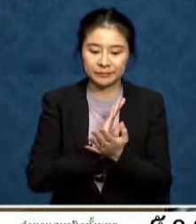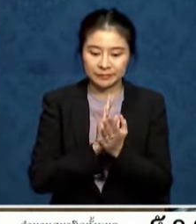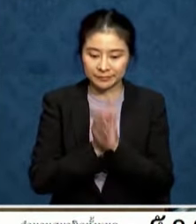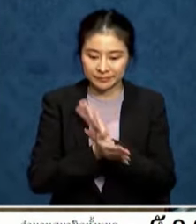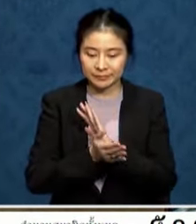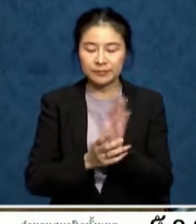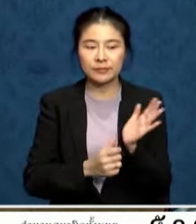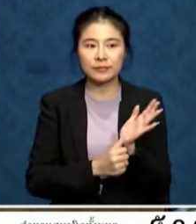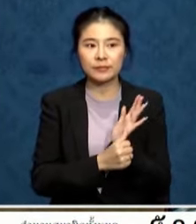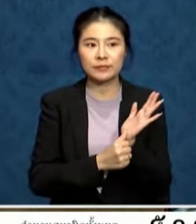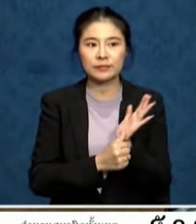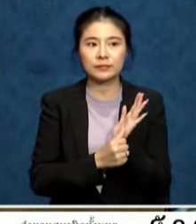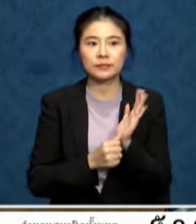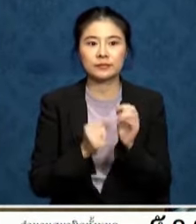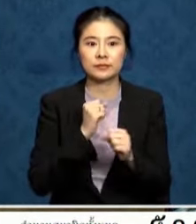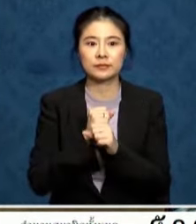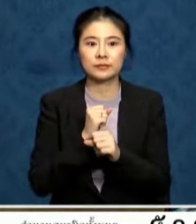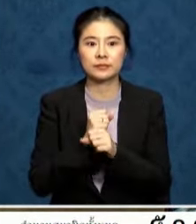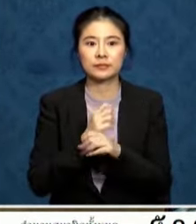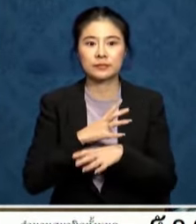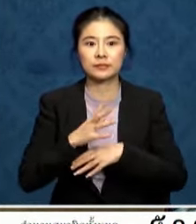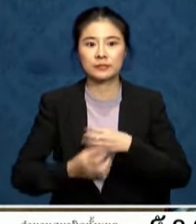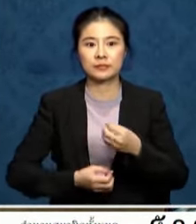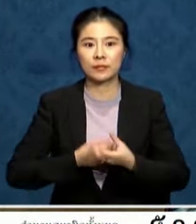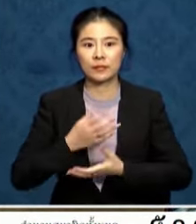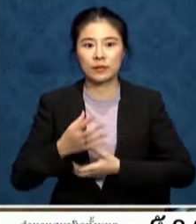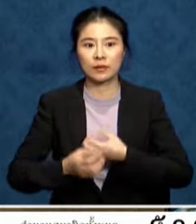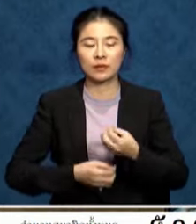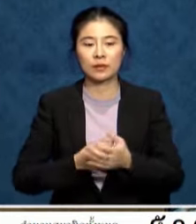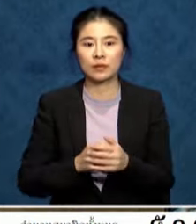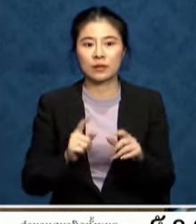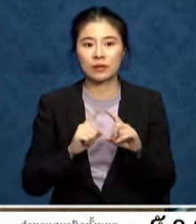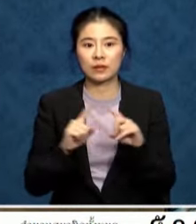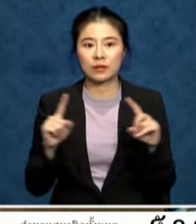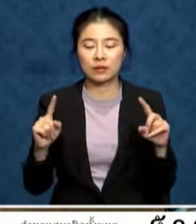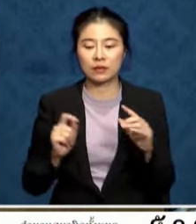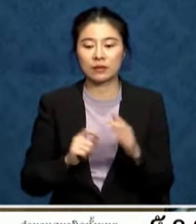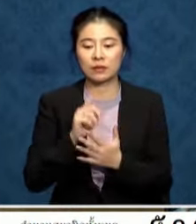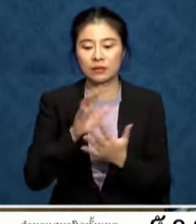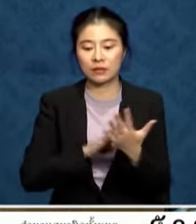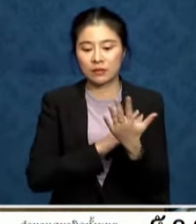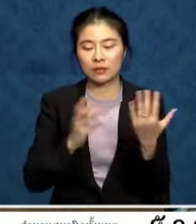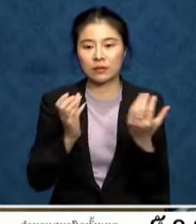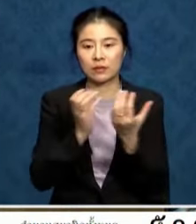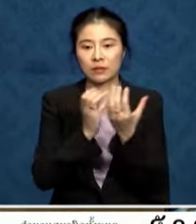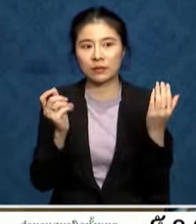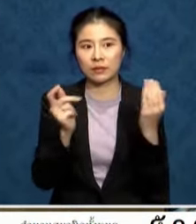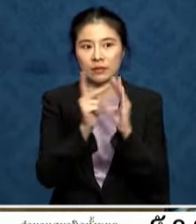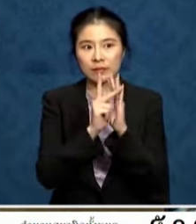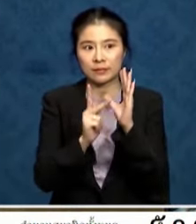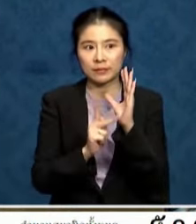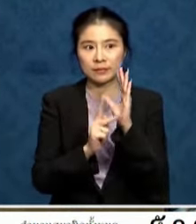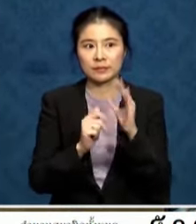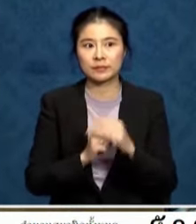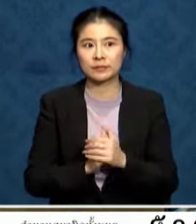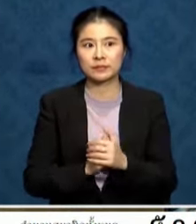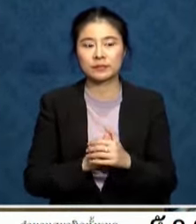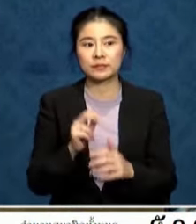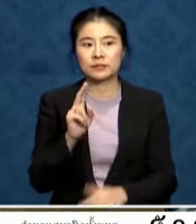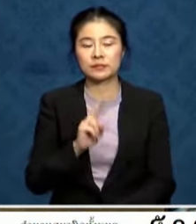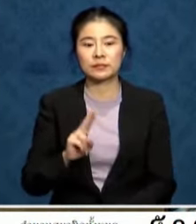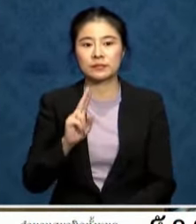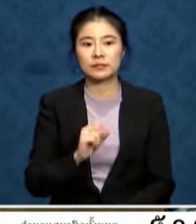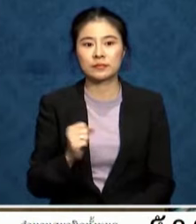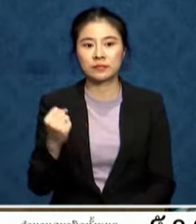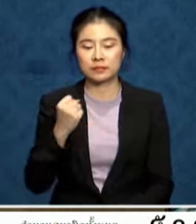ก็ตีความกว้างไปถึงการแสดงความคิดเห็นที่แตกต่างจากร่างรัฐธรรมนูญก็ถือเป็นบิดเบือนและใช้อำนา